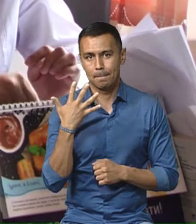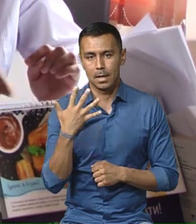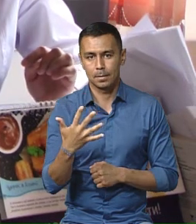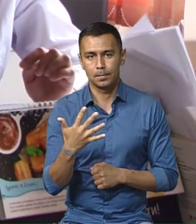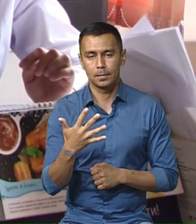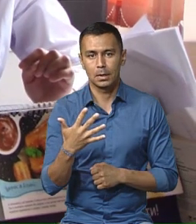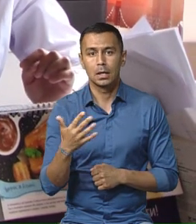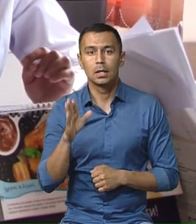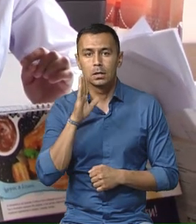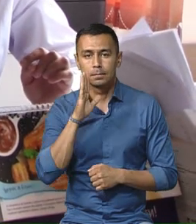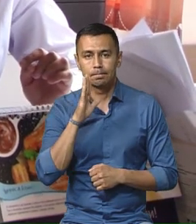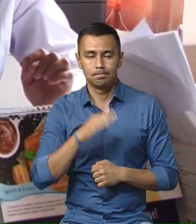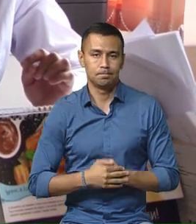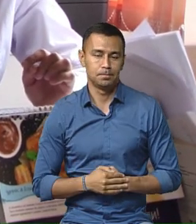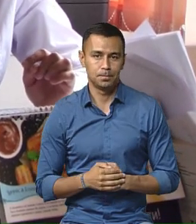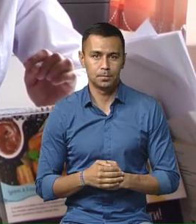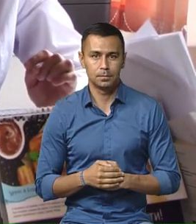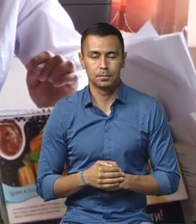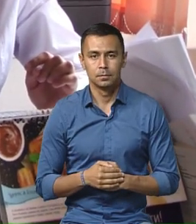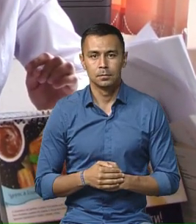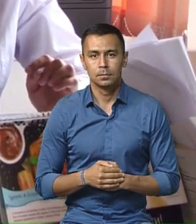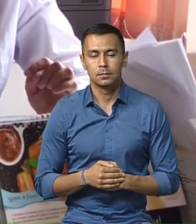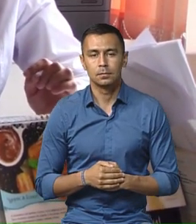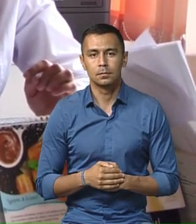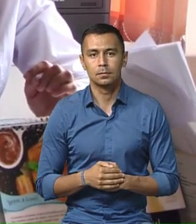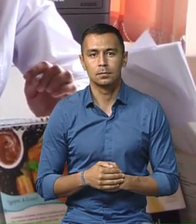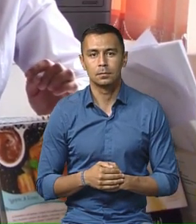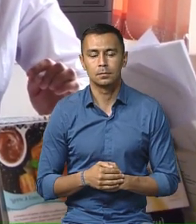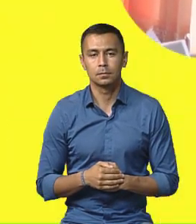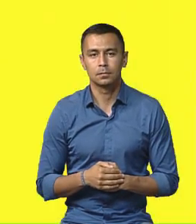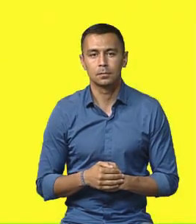1165. Тетяна Ворожцова, Юрій Чорний. Новини на Суспільному. Хмельницький.